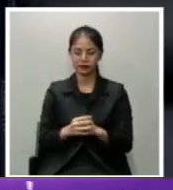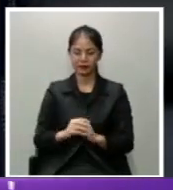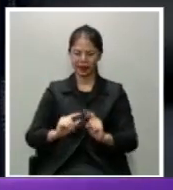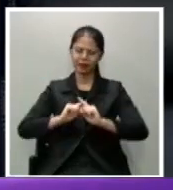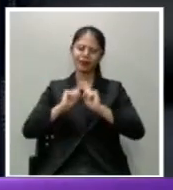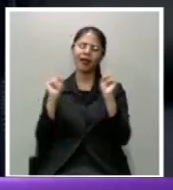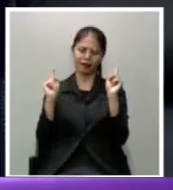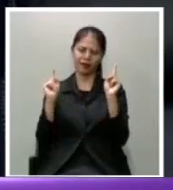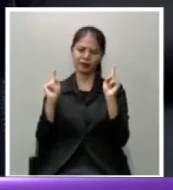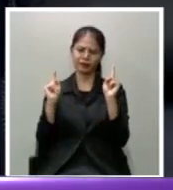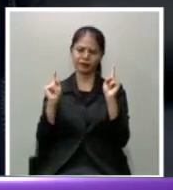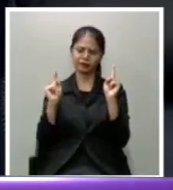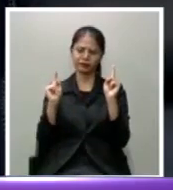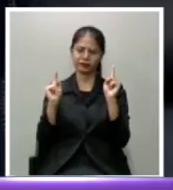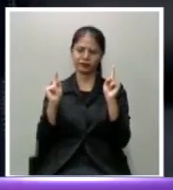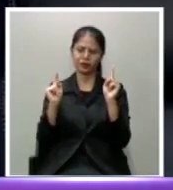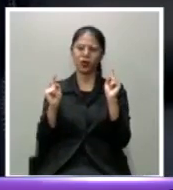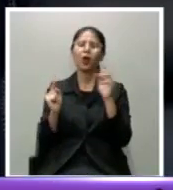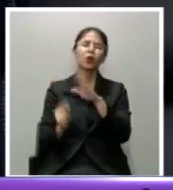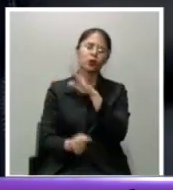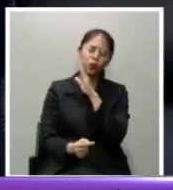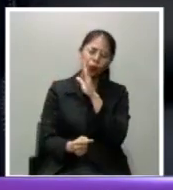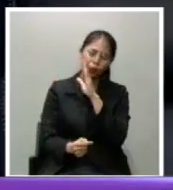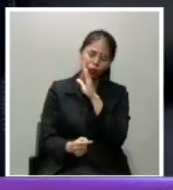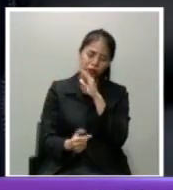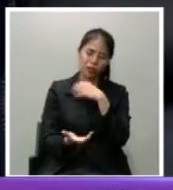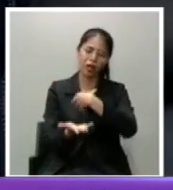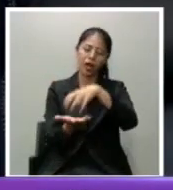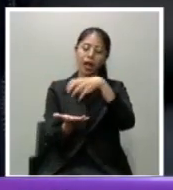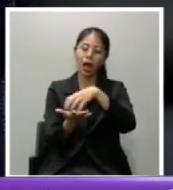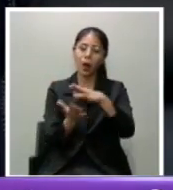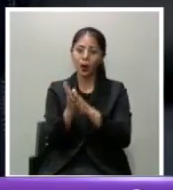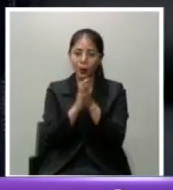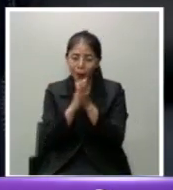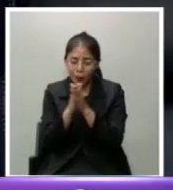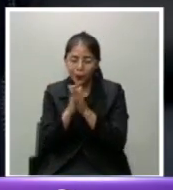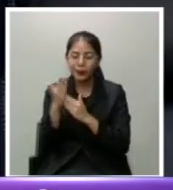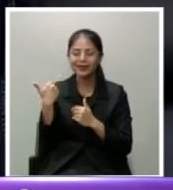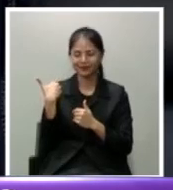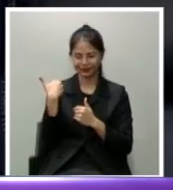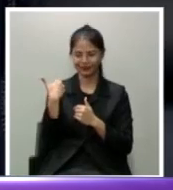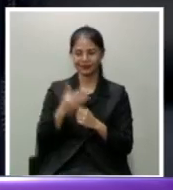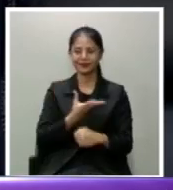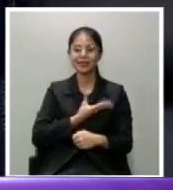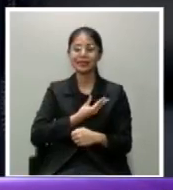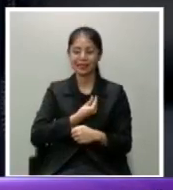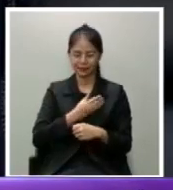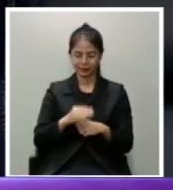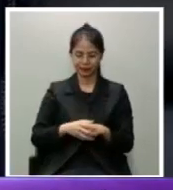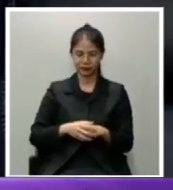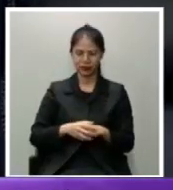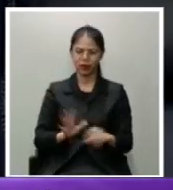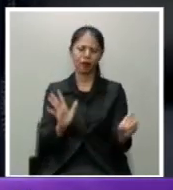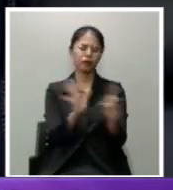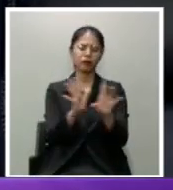แต่เอาล่ะนี่มันเป็นสิ่งที่สมมุติกันขึ้นมาให้ฟังเพื่อตื่นเต้นเท่านั้นเพราะเหตุว่าสุดท้